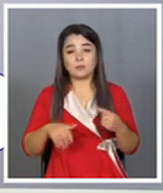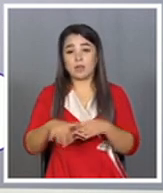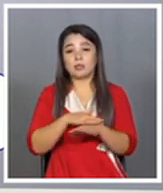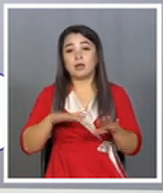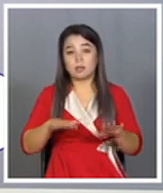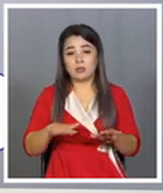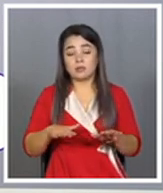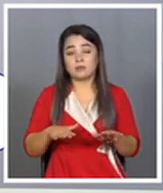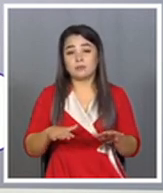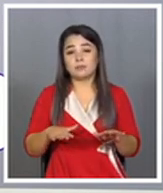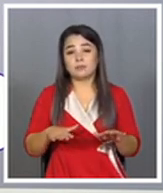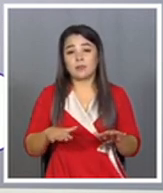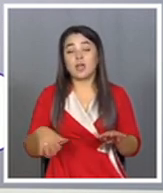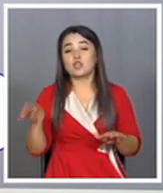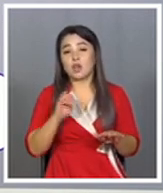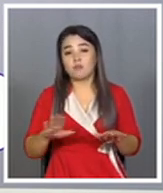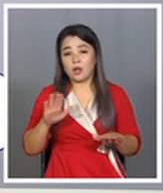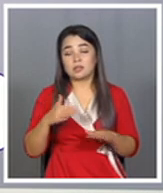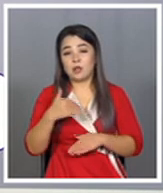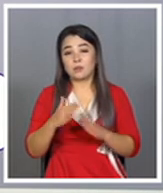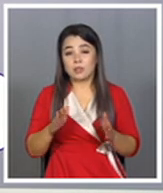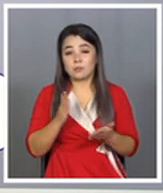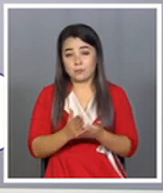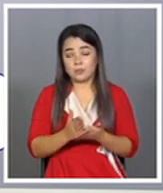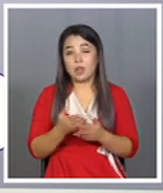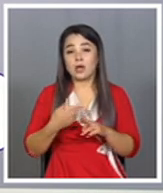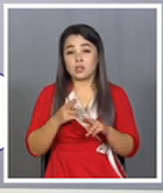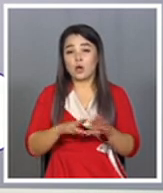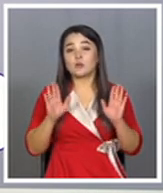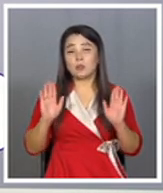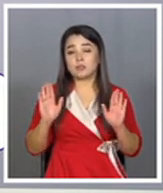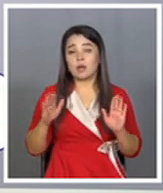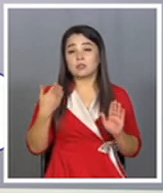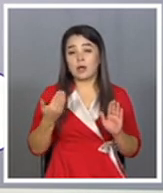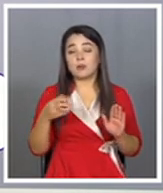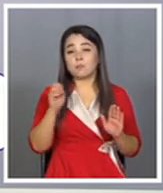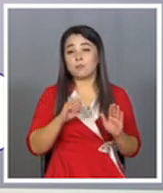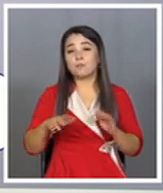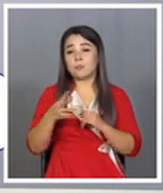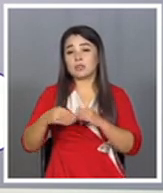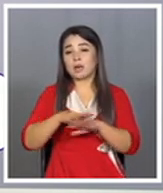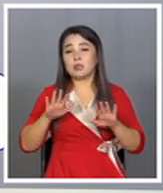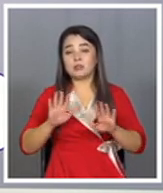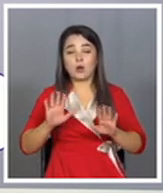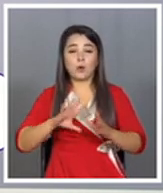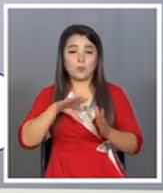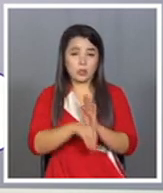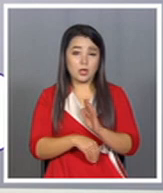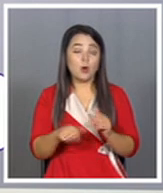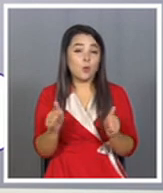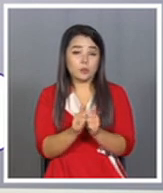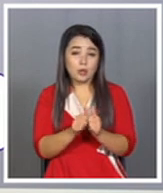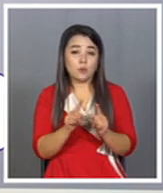үшін Еуразия тақтасы, олар тек қана материкті ғана қамтымайды. Оның